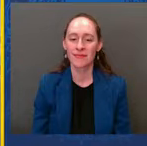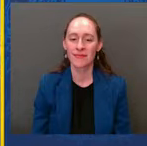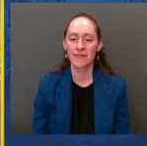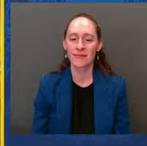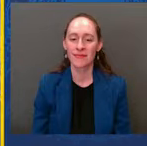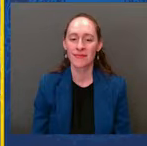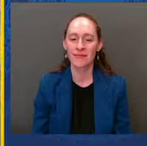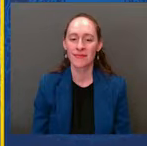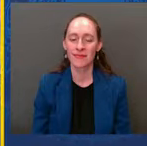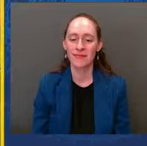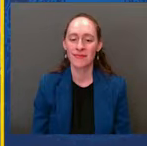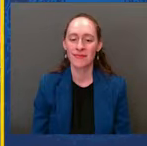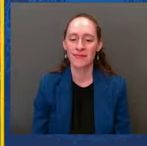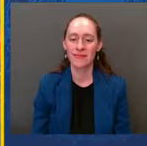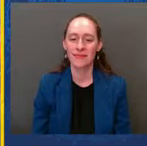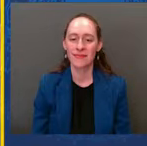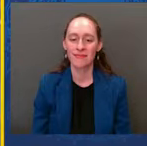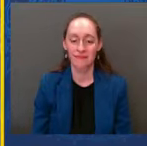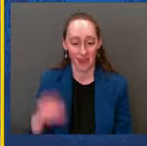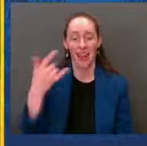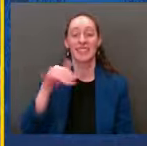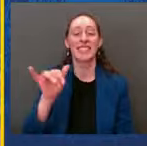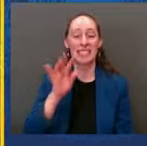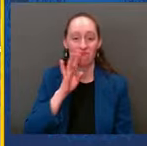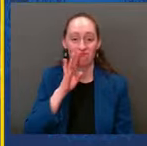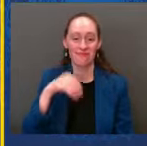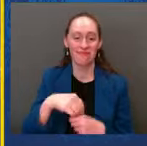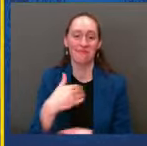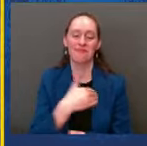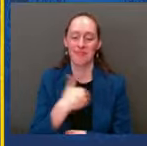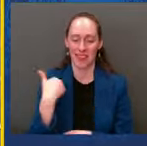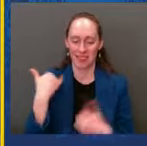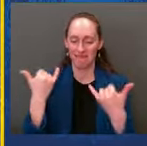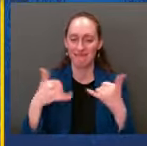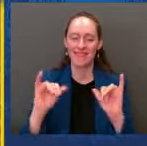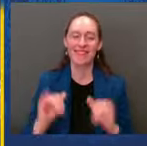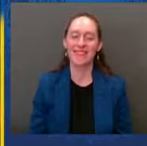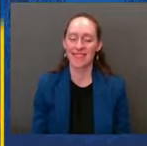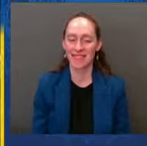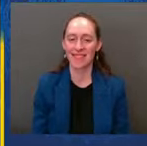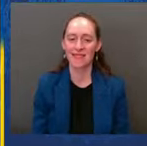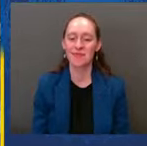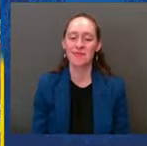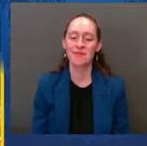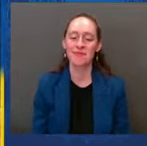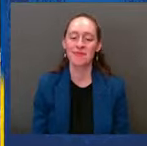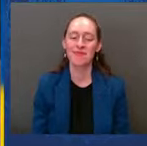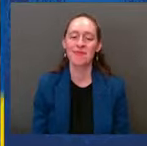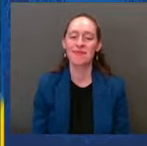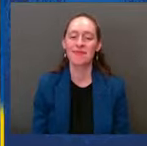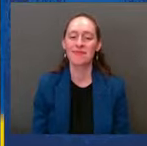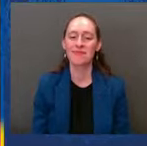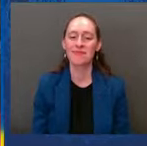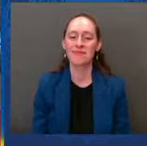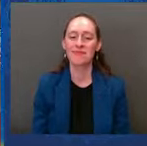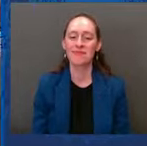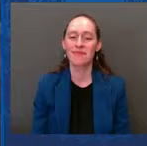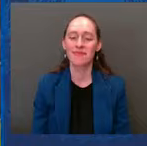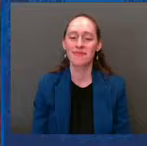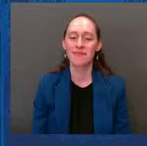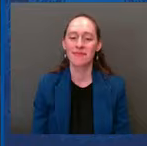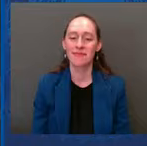wprost z pogrążonego w mroku rosyjskiej agresji Kijowa, którego,